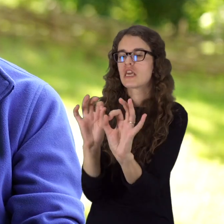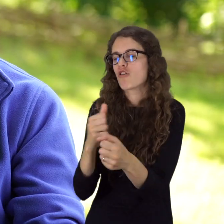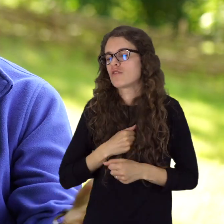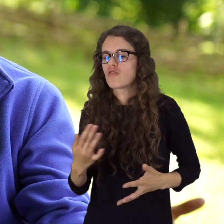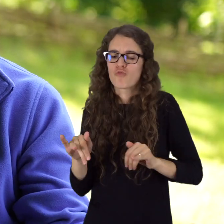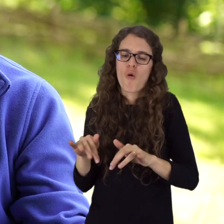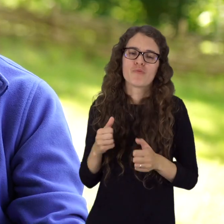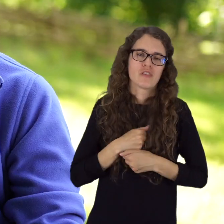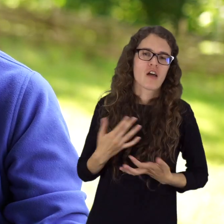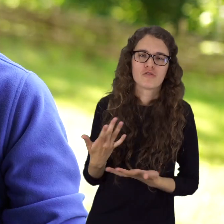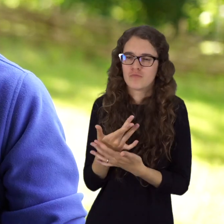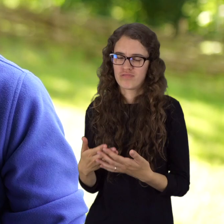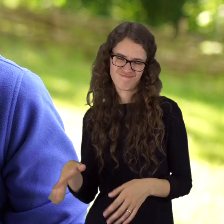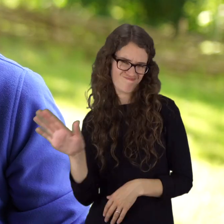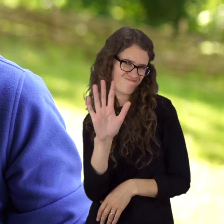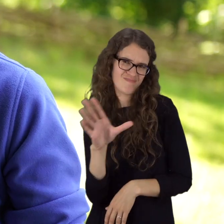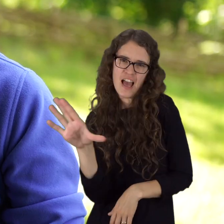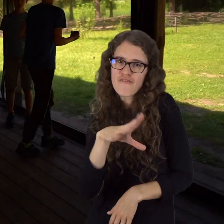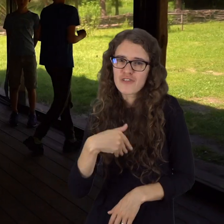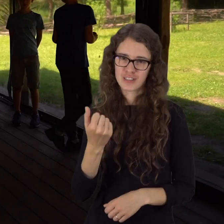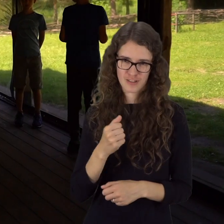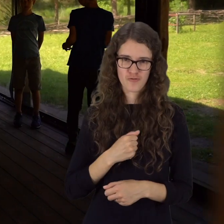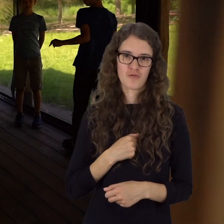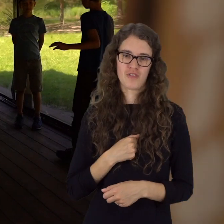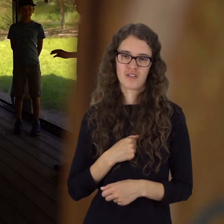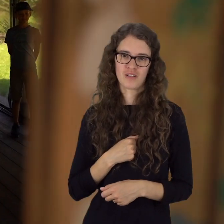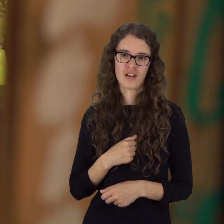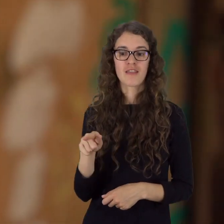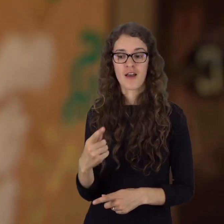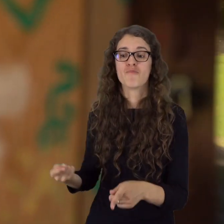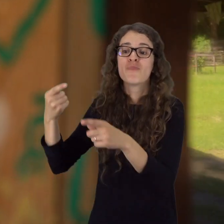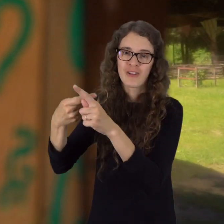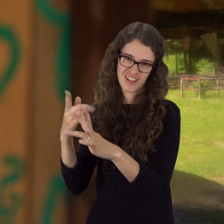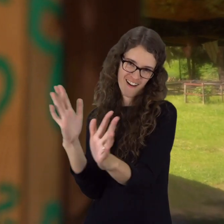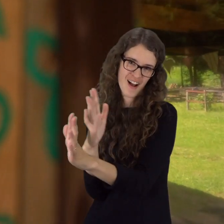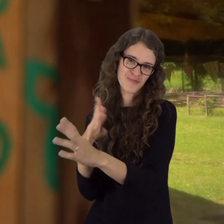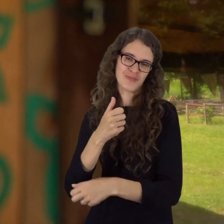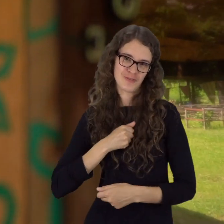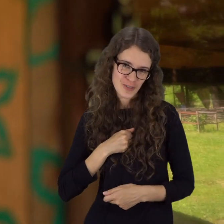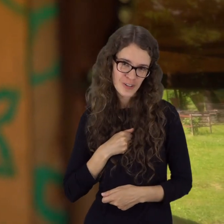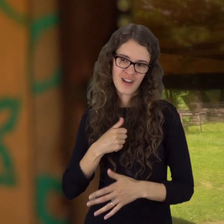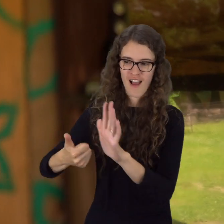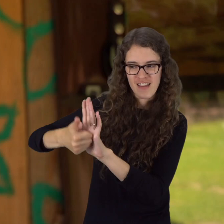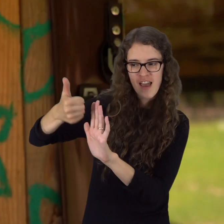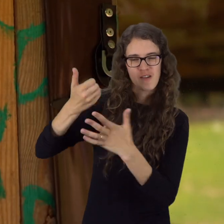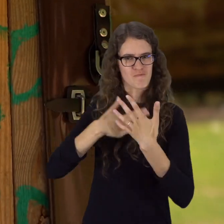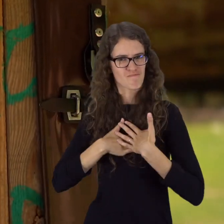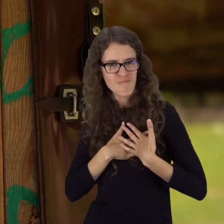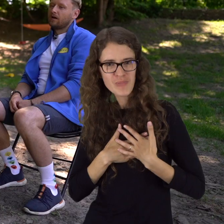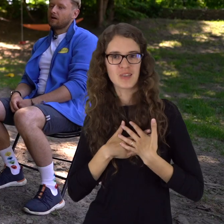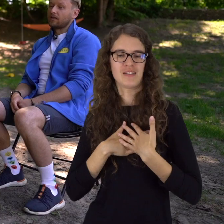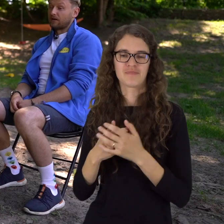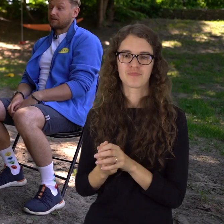aišku, turi, jie yra lygiai tokie patys vaikai kaip ir kitur, tik jie turi, na, gamtą dar aplinkui ir labai ją gerbia, myli ir